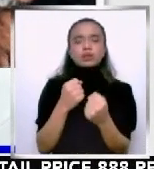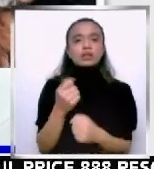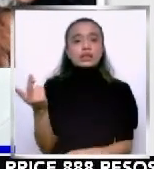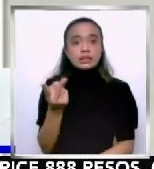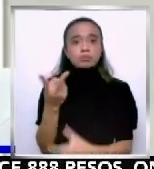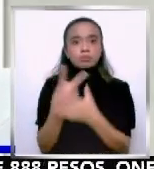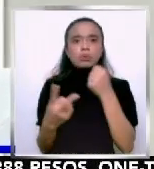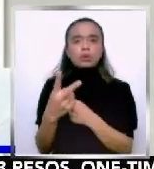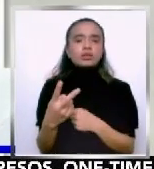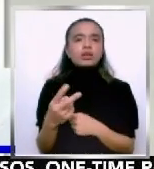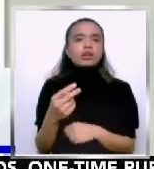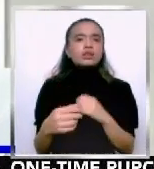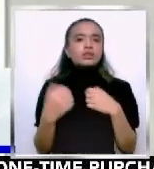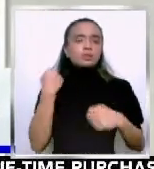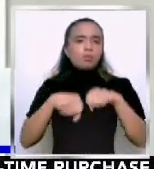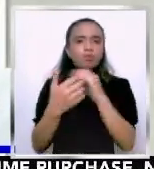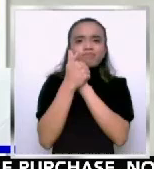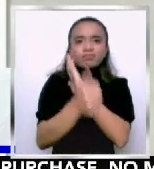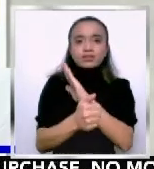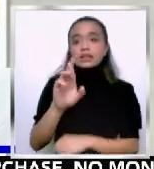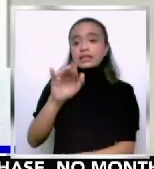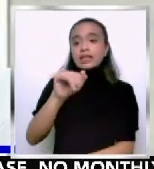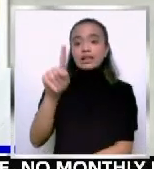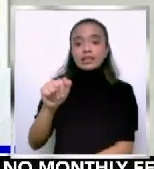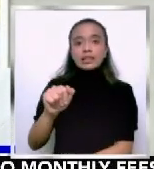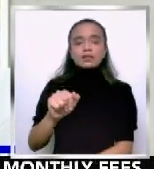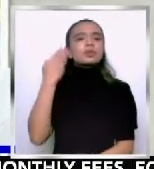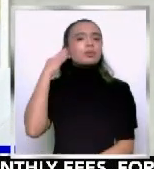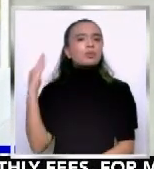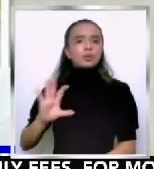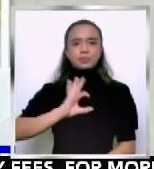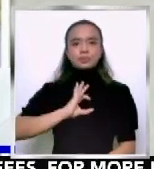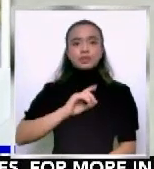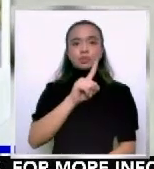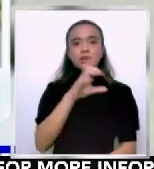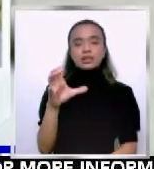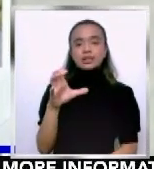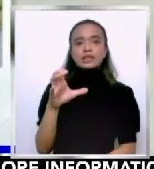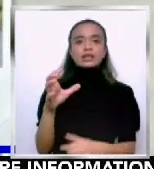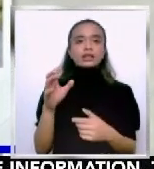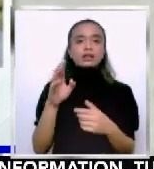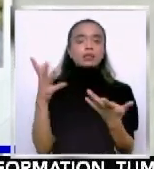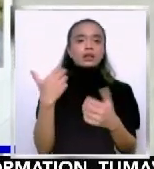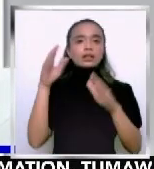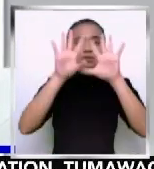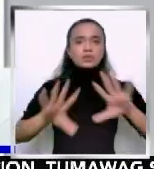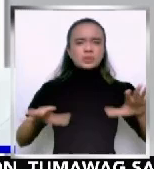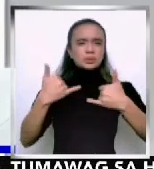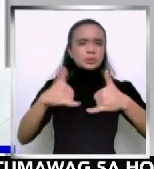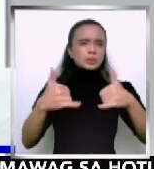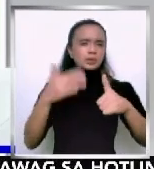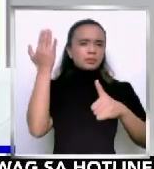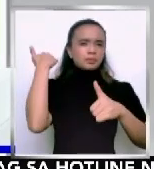sports enthusiasts. Si Riza, naging bronze medalist pa sa 100-meter backstroke sa Southeast Asian Games noong 1985.